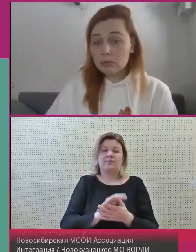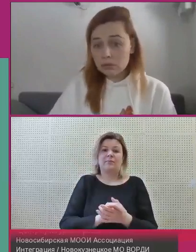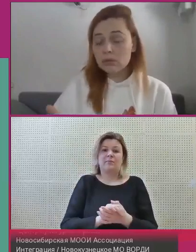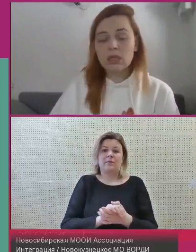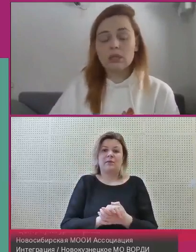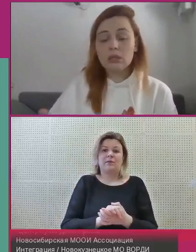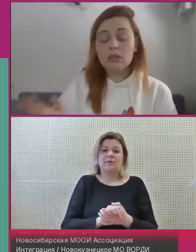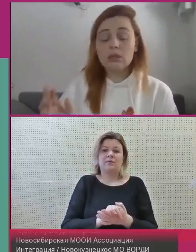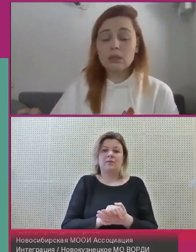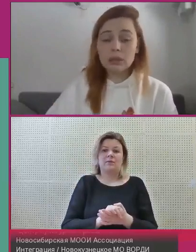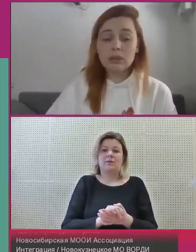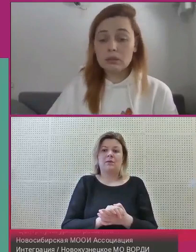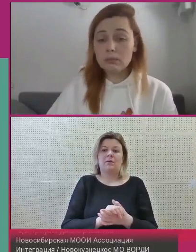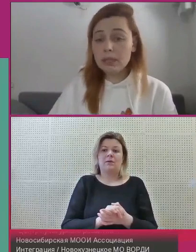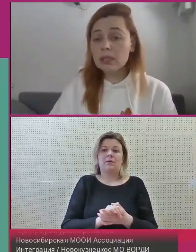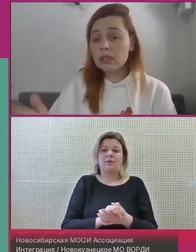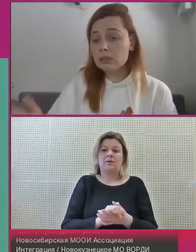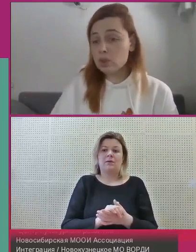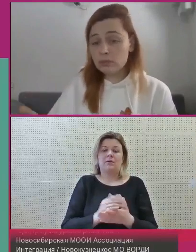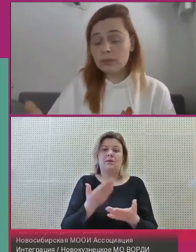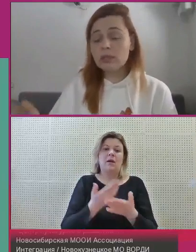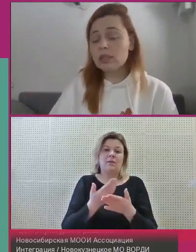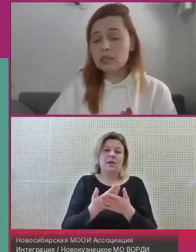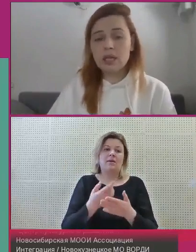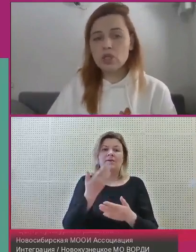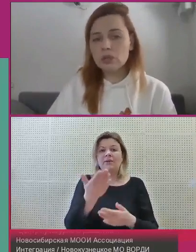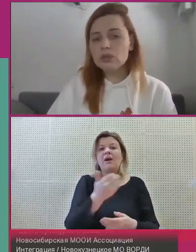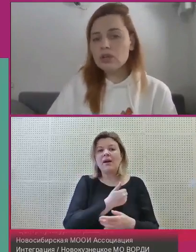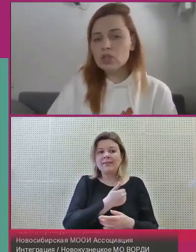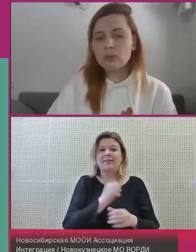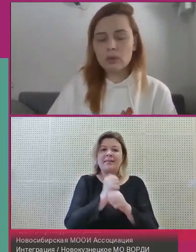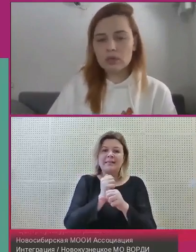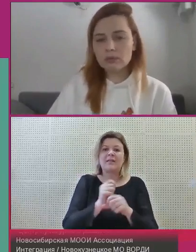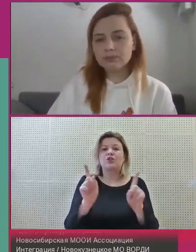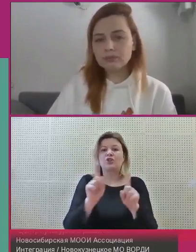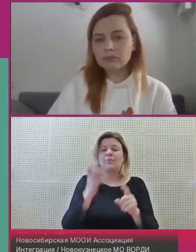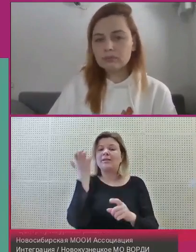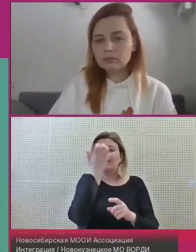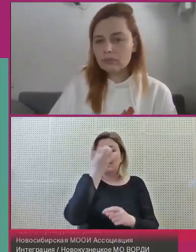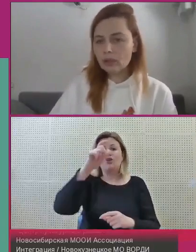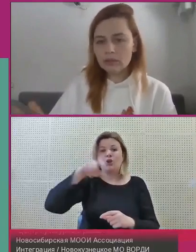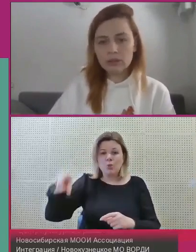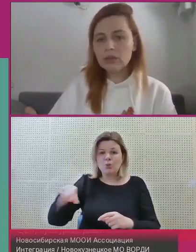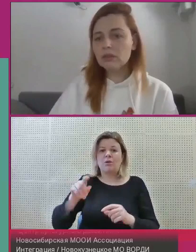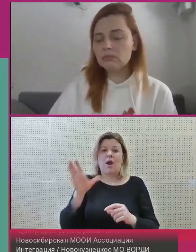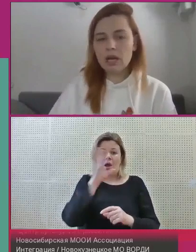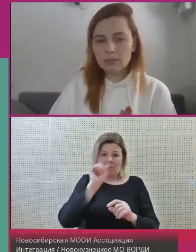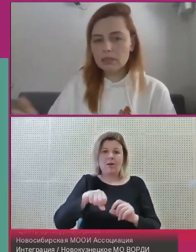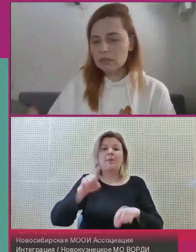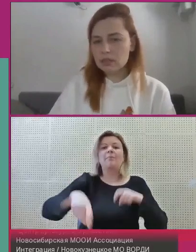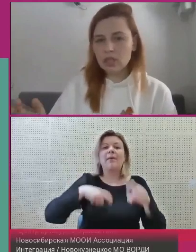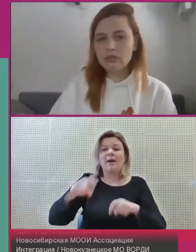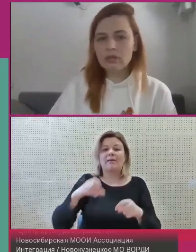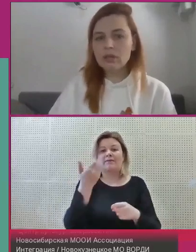запустить, ну, окей, бег, чтобы бегали незрячие люди в вашем городе, и вы